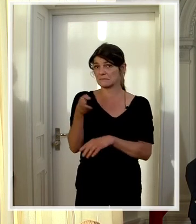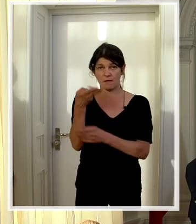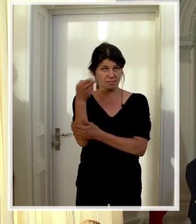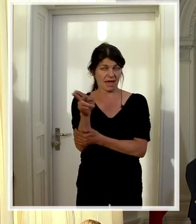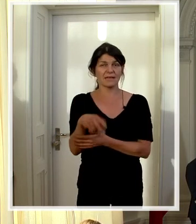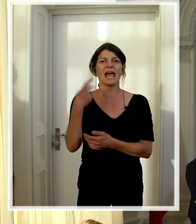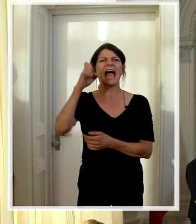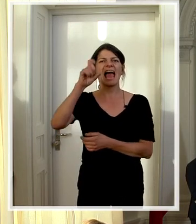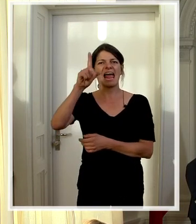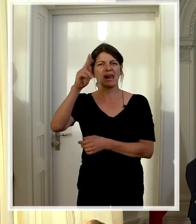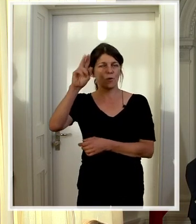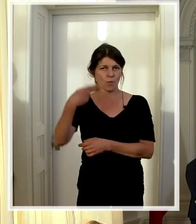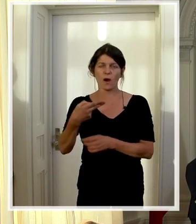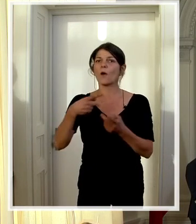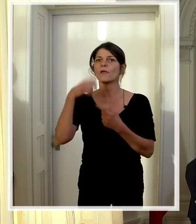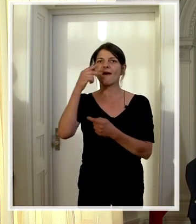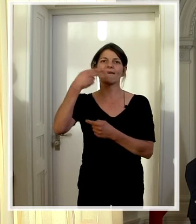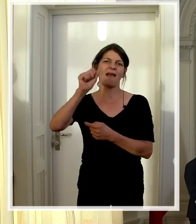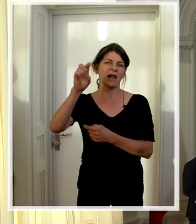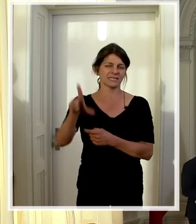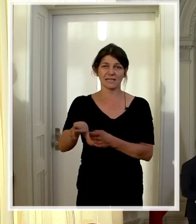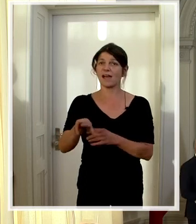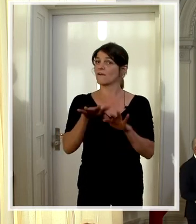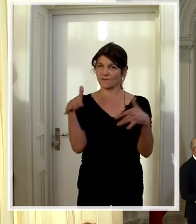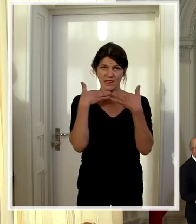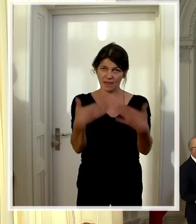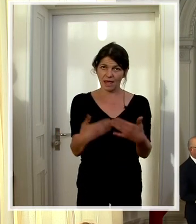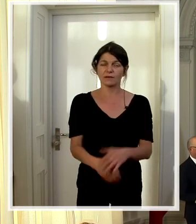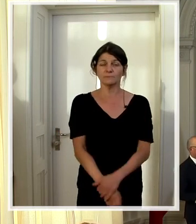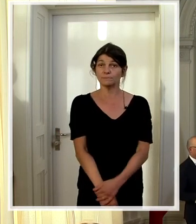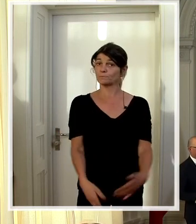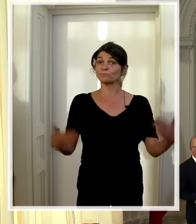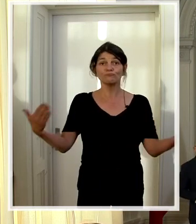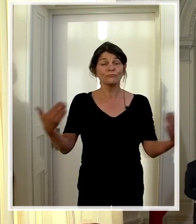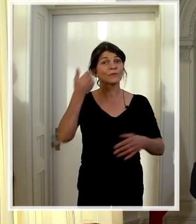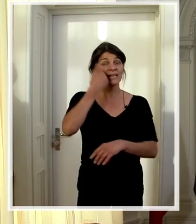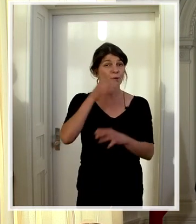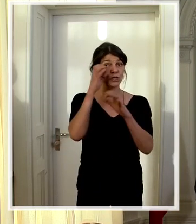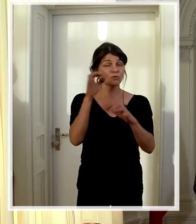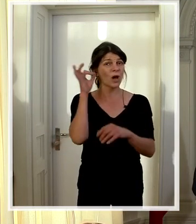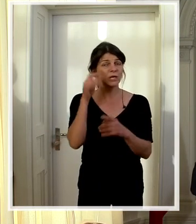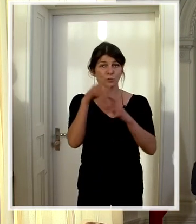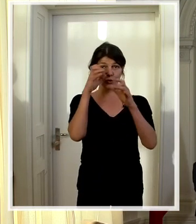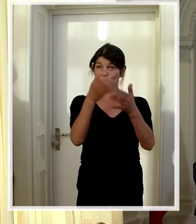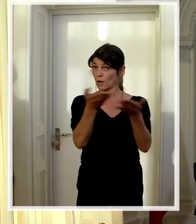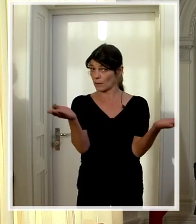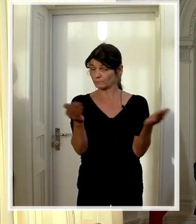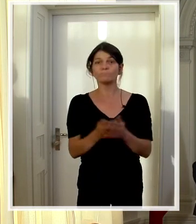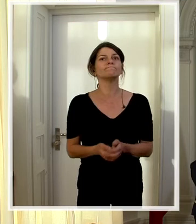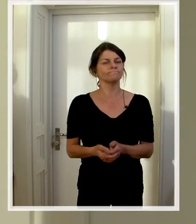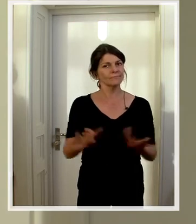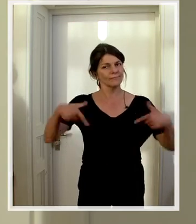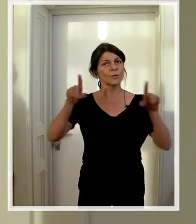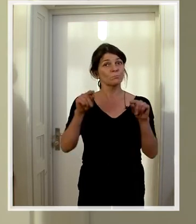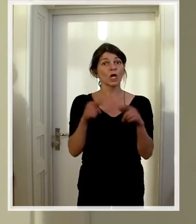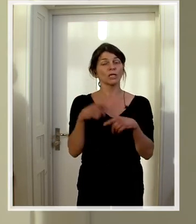Herbert Dillkoch und am Erich Hasler. Dankeschön. Ja, liebe Zuschauerinnen und Zuschauer, damit sind wir am Schluss